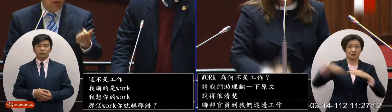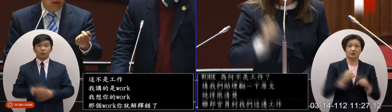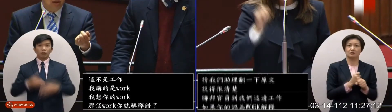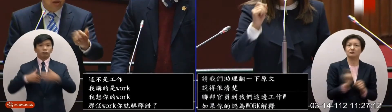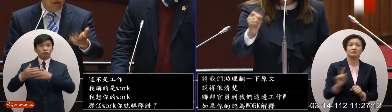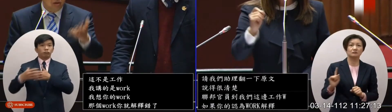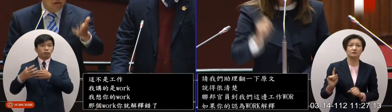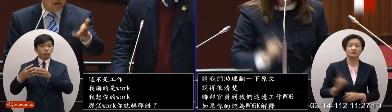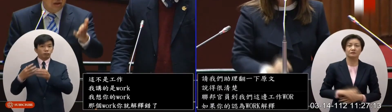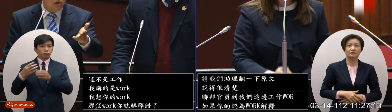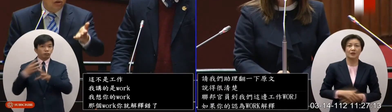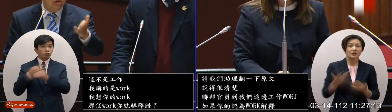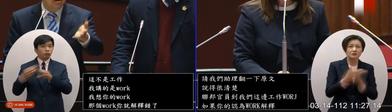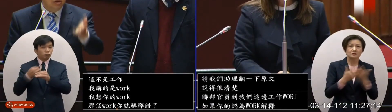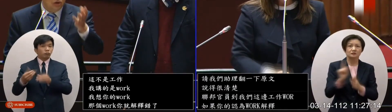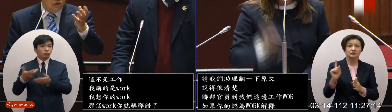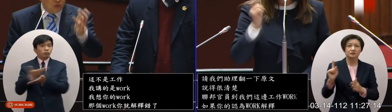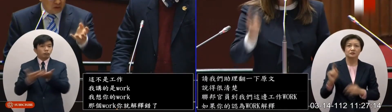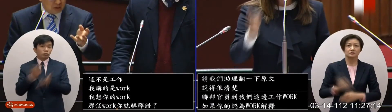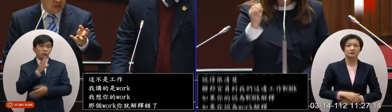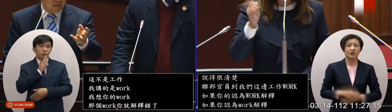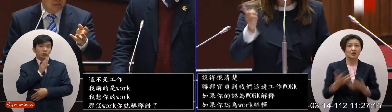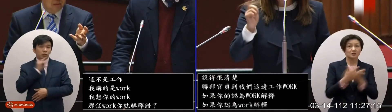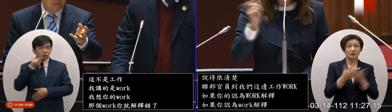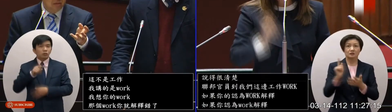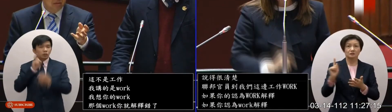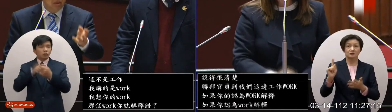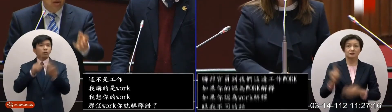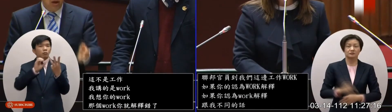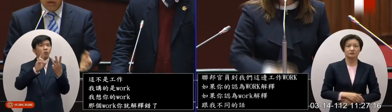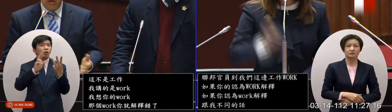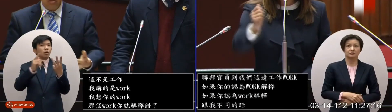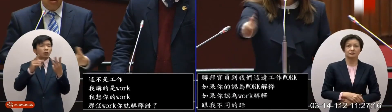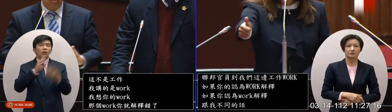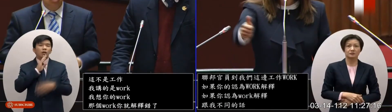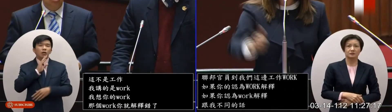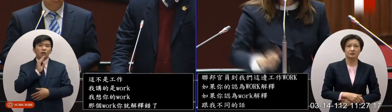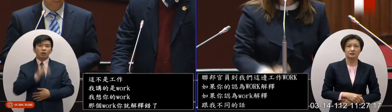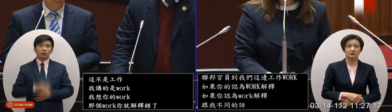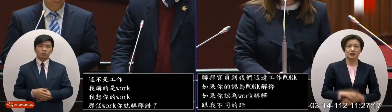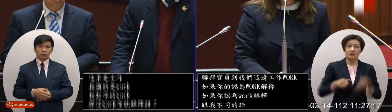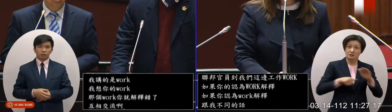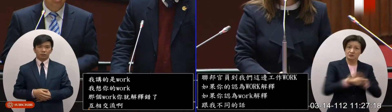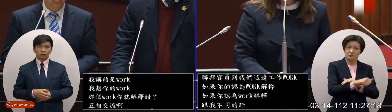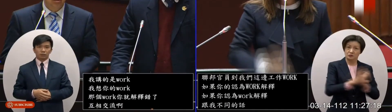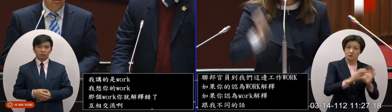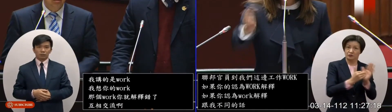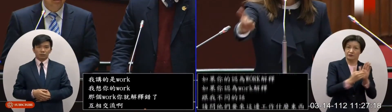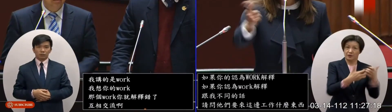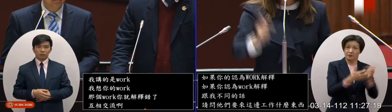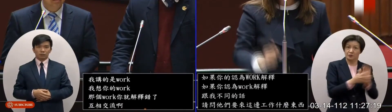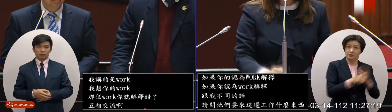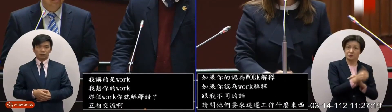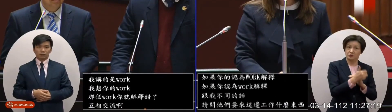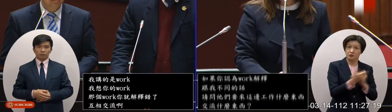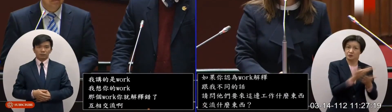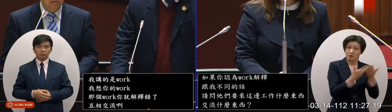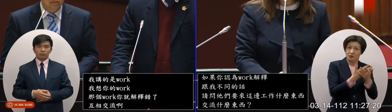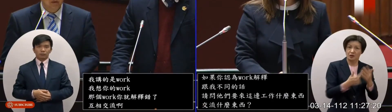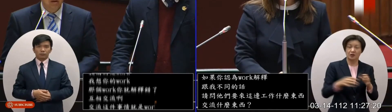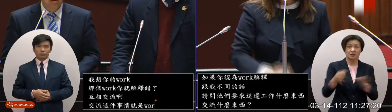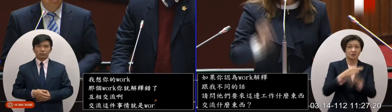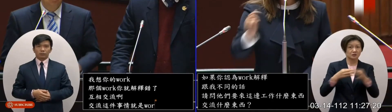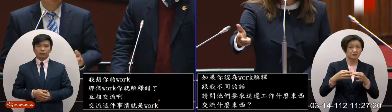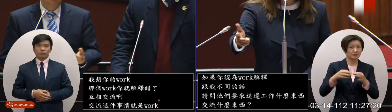交流啊， 交流什么东西？ 事情就是 交流什么东西？可以到国防部交流吗？可以到经贸处交流